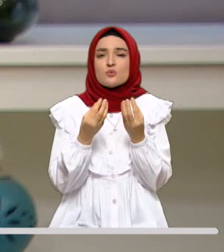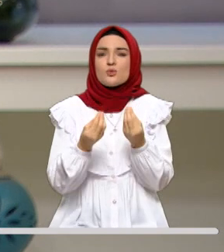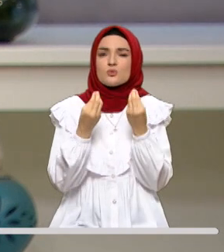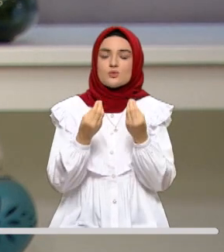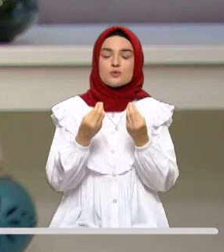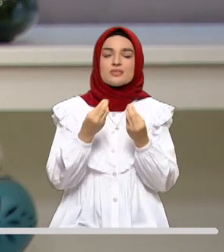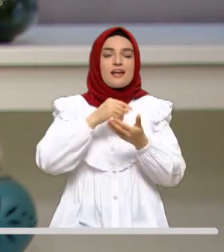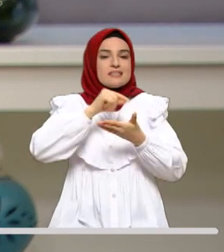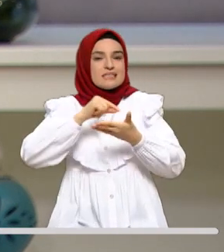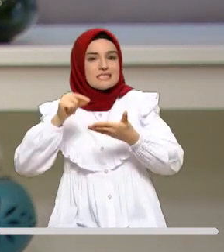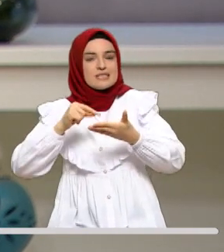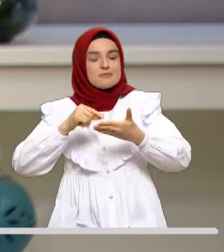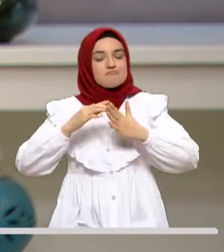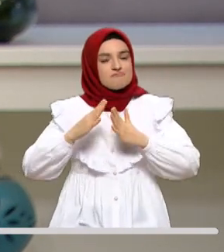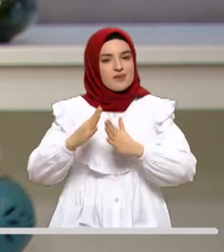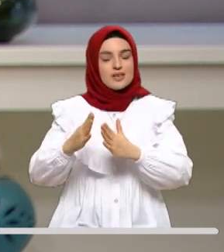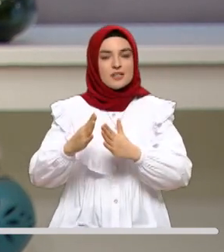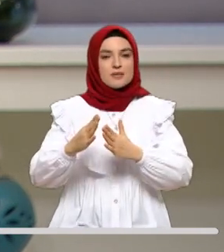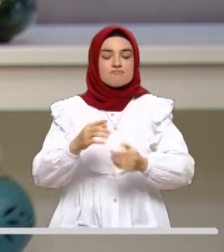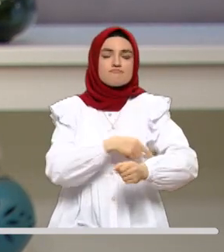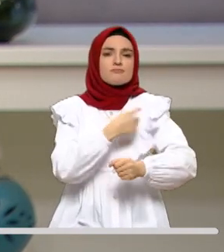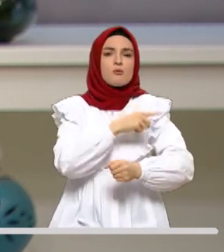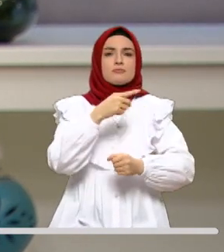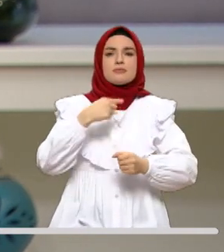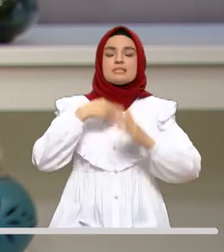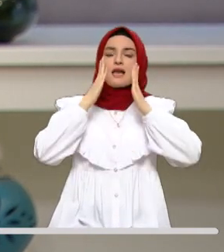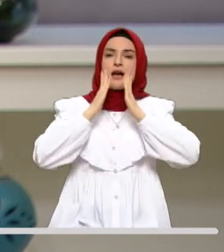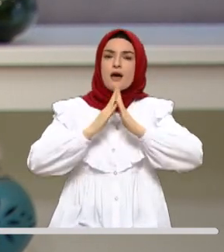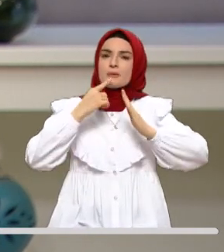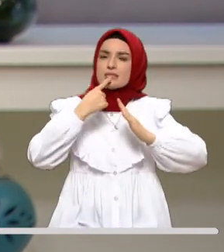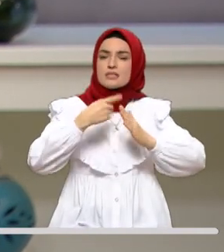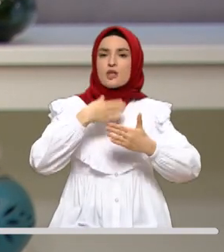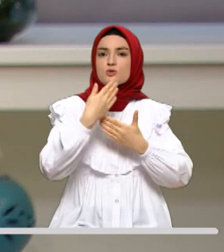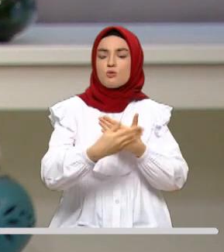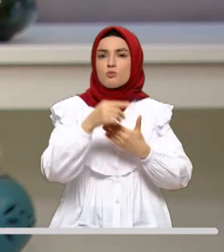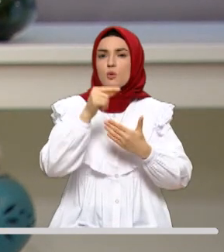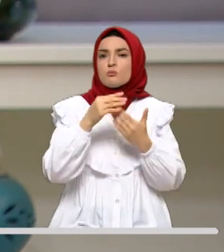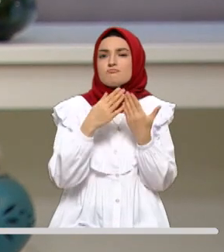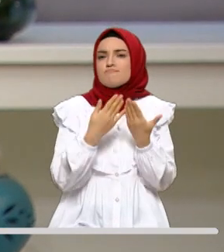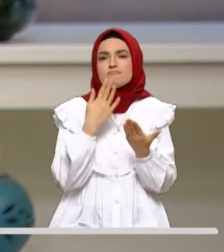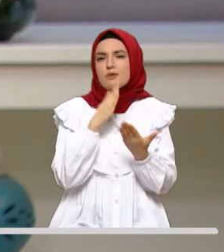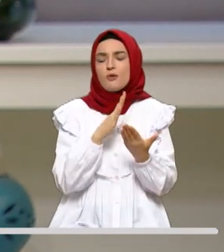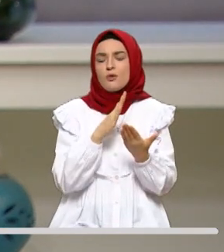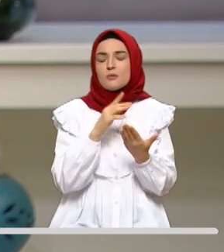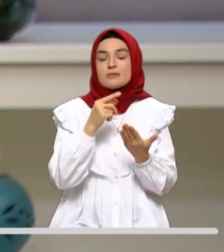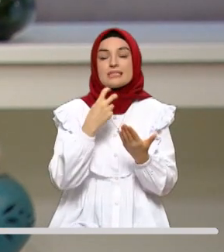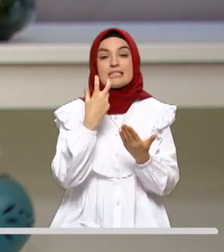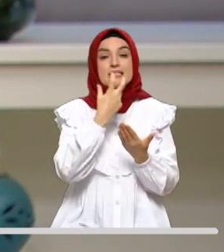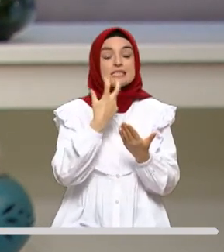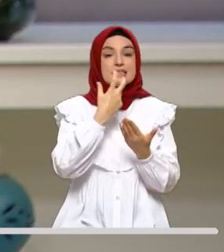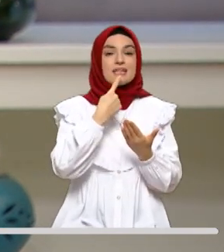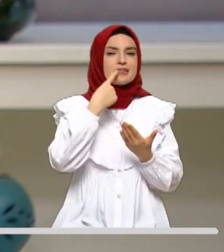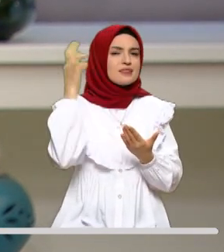incelikli yazılmış peş peşe böyle. Normalde biz mesela amin dedikten sonra hani öyle bir şeyimiz yoktur. Şimdi eseri dinlerken dikkat